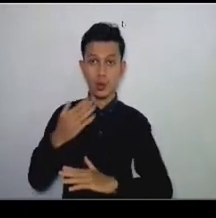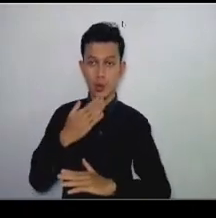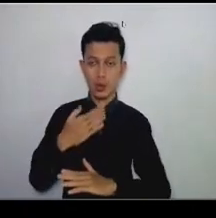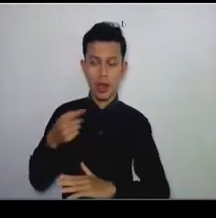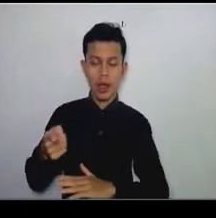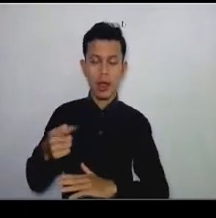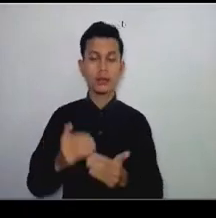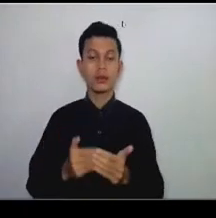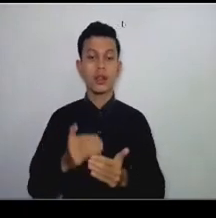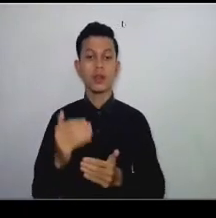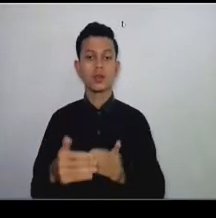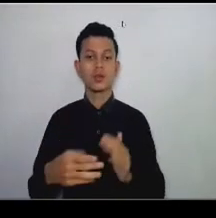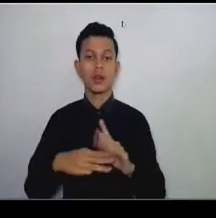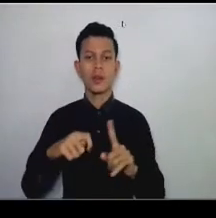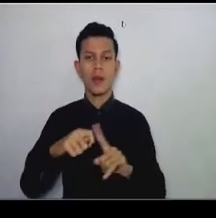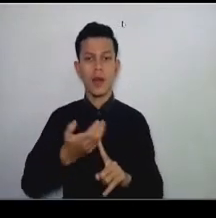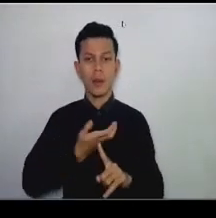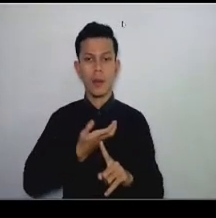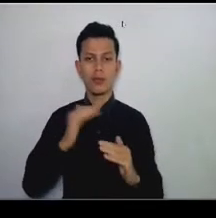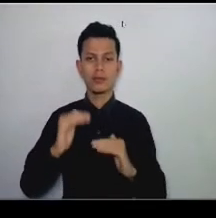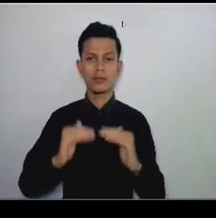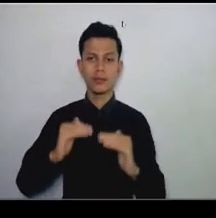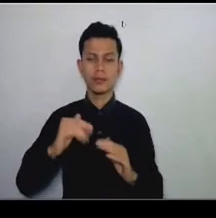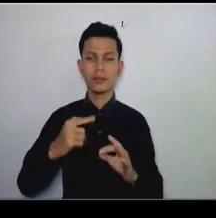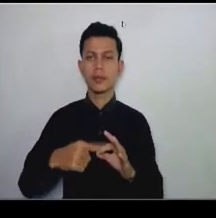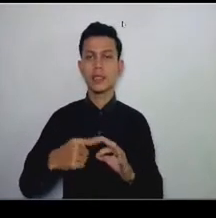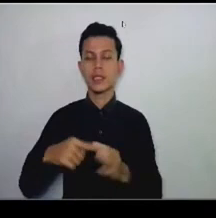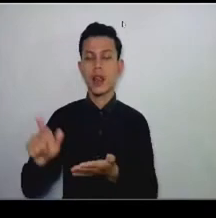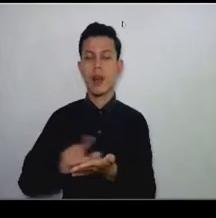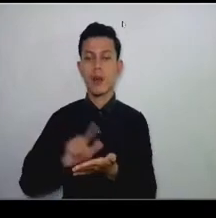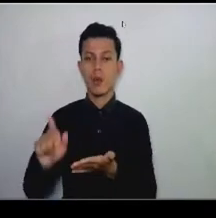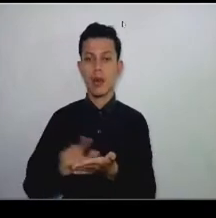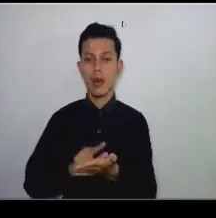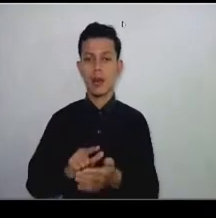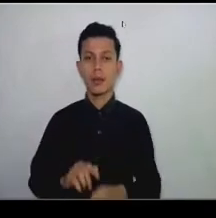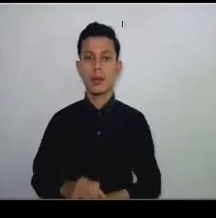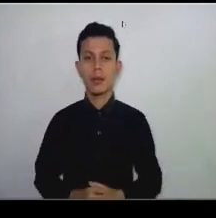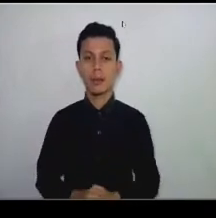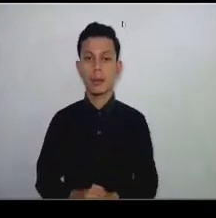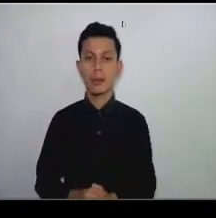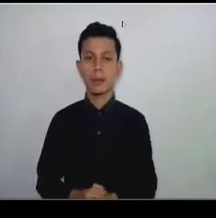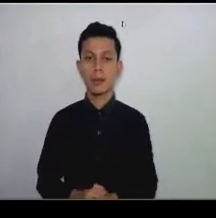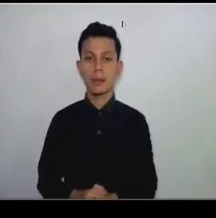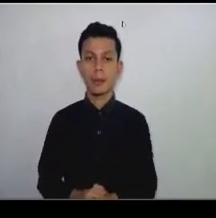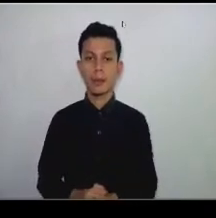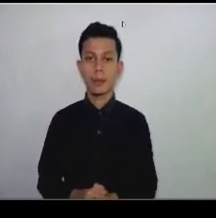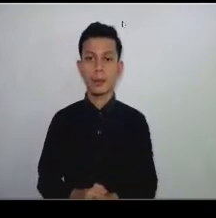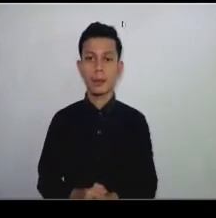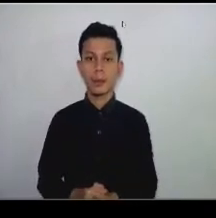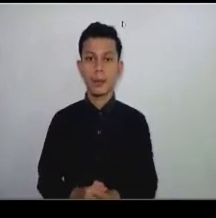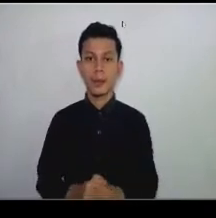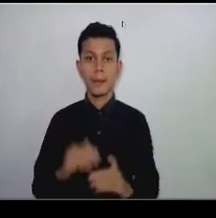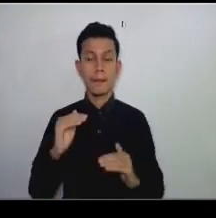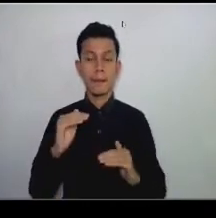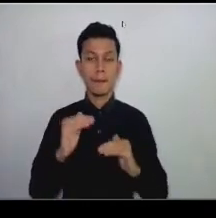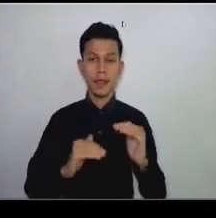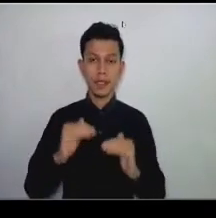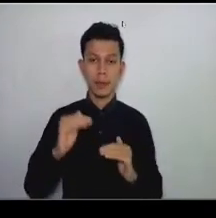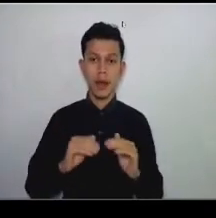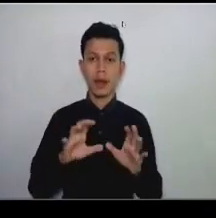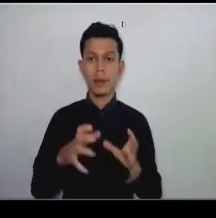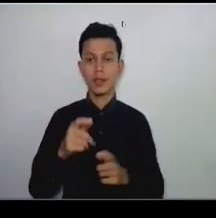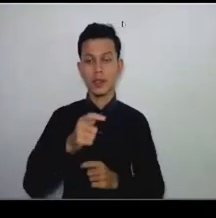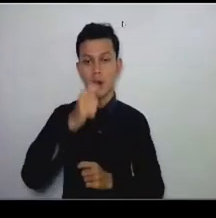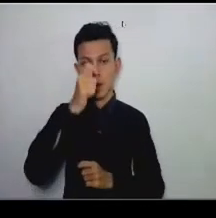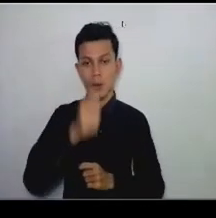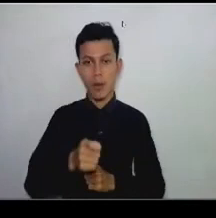akan mempertimbangkan pokok-pokok laporan para pelapor sebagai berikut pertimbangan majelis kehormatan dalam